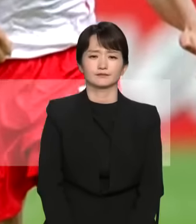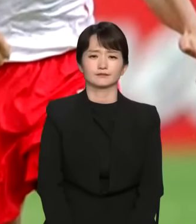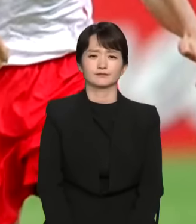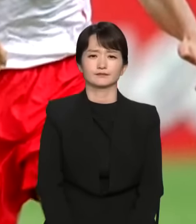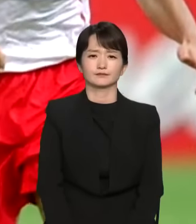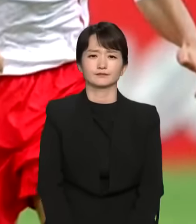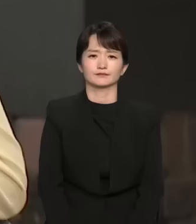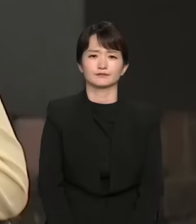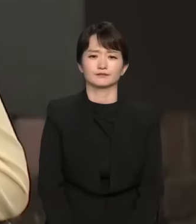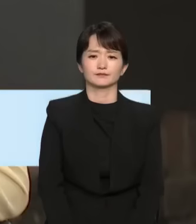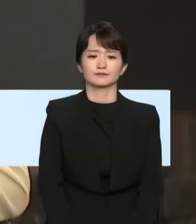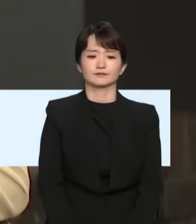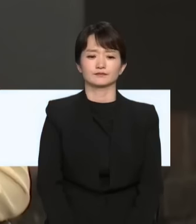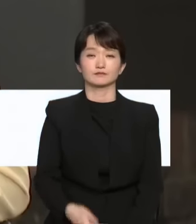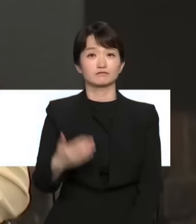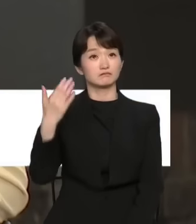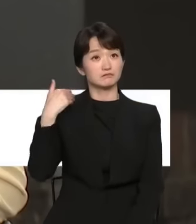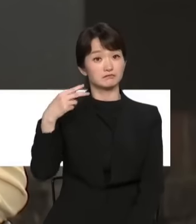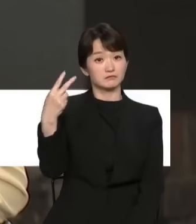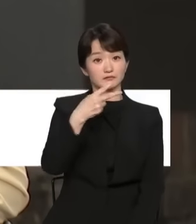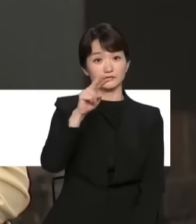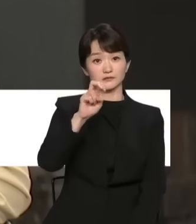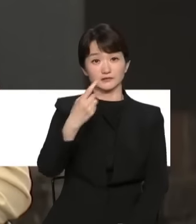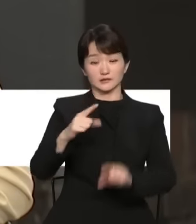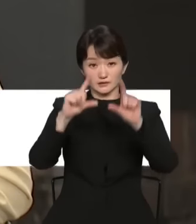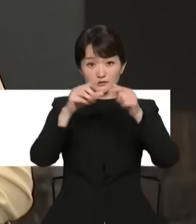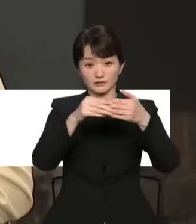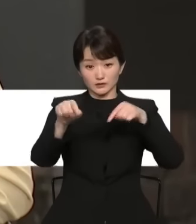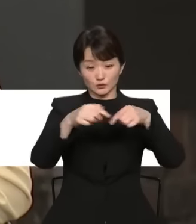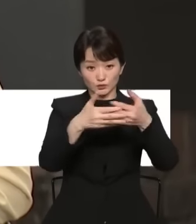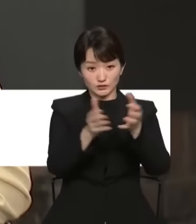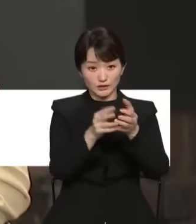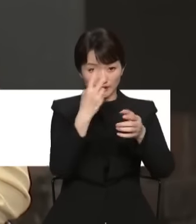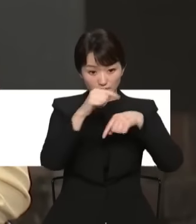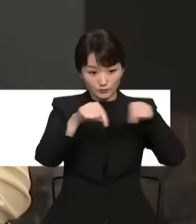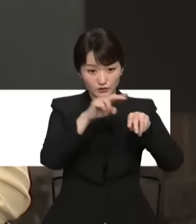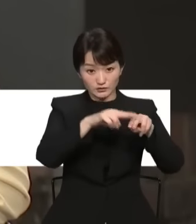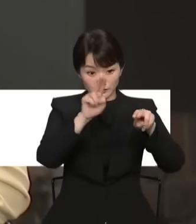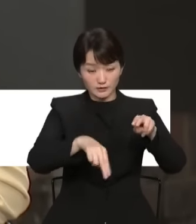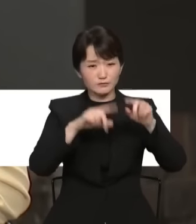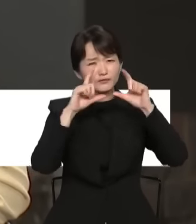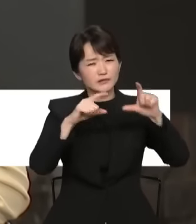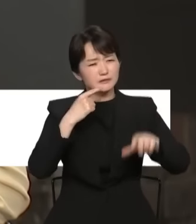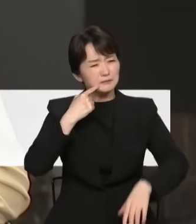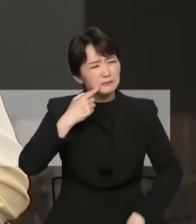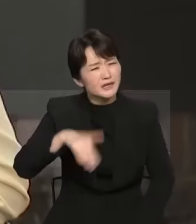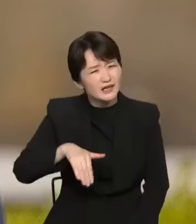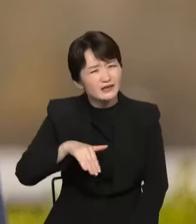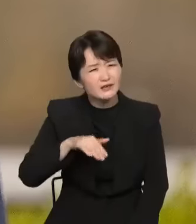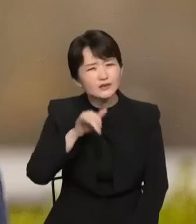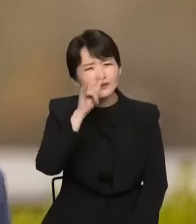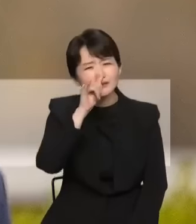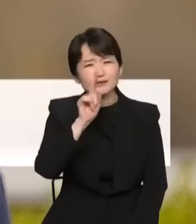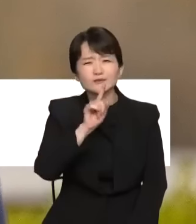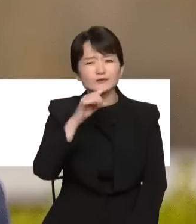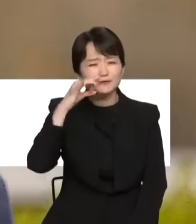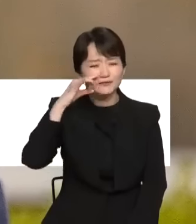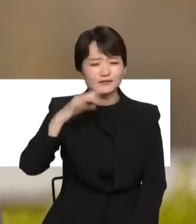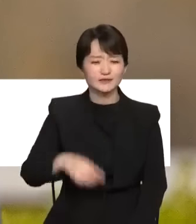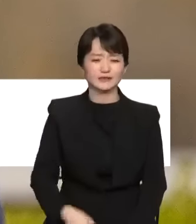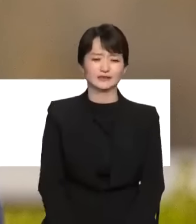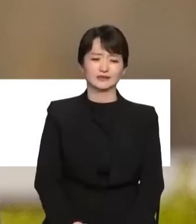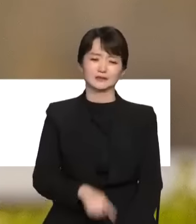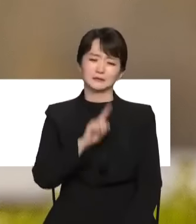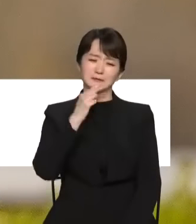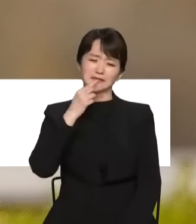position. 지난 2021년에 이제 지도자로서 은퇴를 선언하셨는데 혹시 아쉽진 않으신가요? Yeah, of course. Oh,